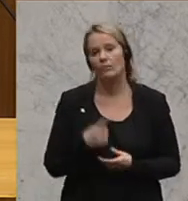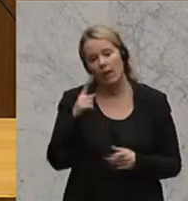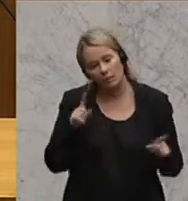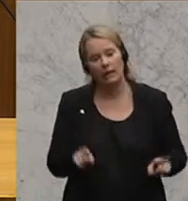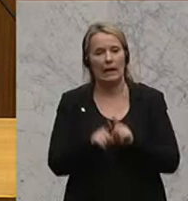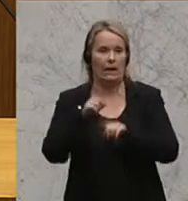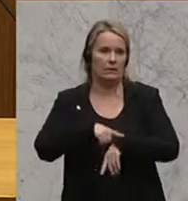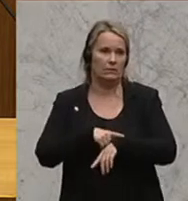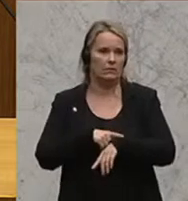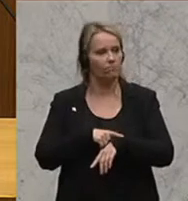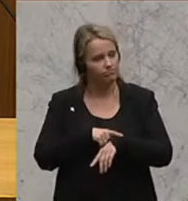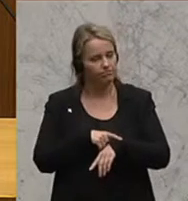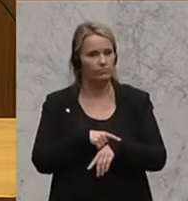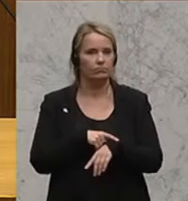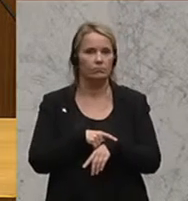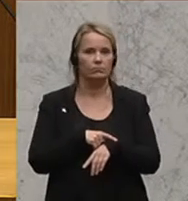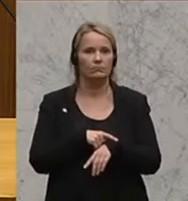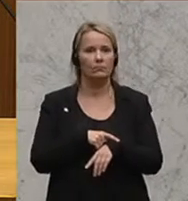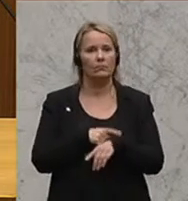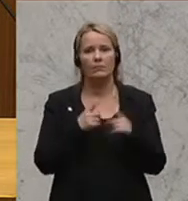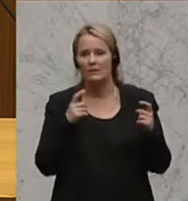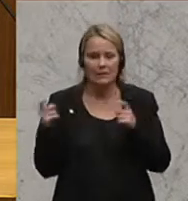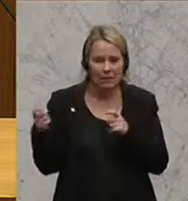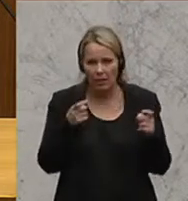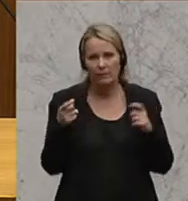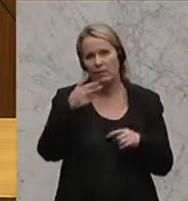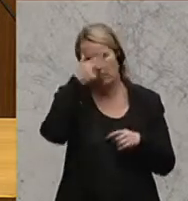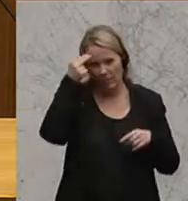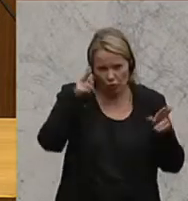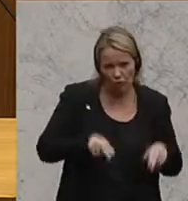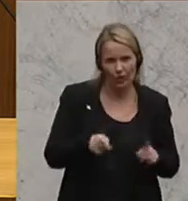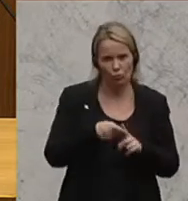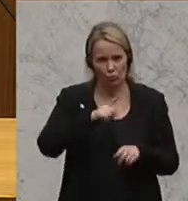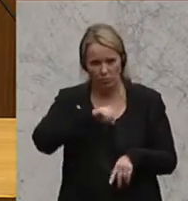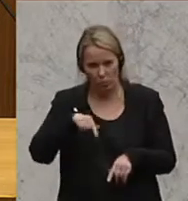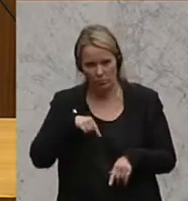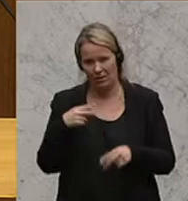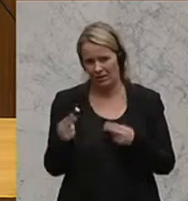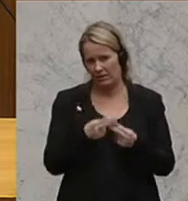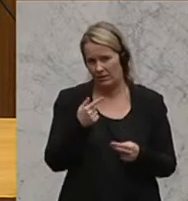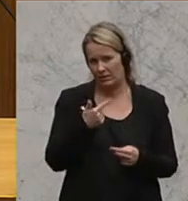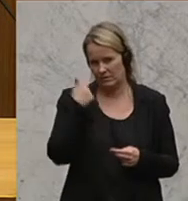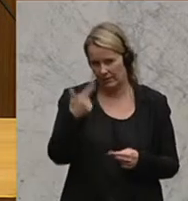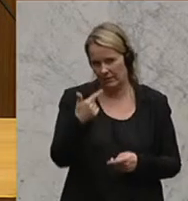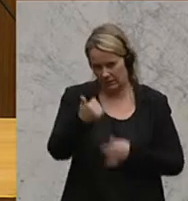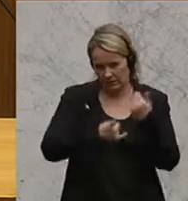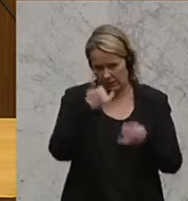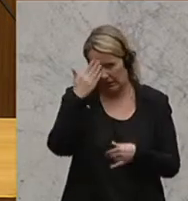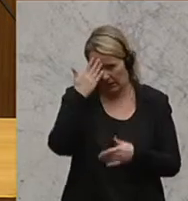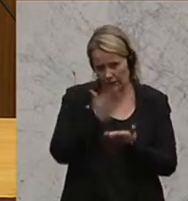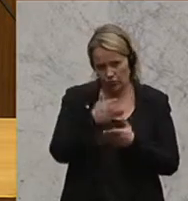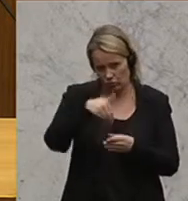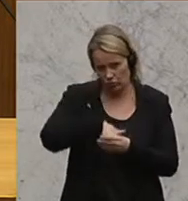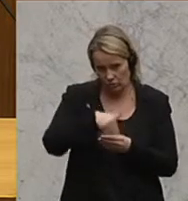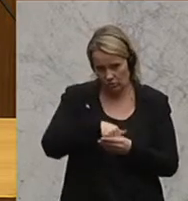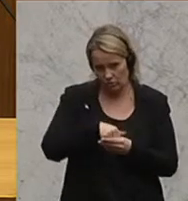Gleichzeitig muss man auch dazu sagen, diese Debatten, Menschenrechte und Polizei seit fast 2 Jahrzehnten kennend,